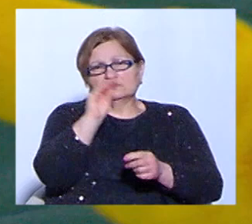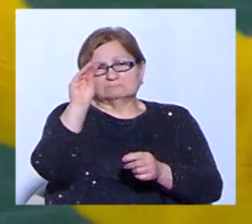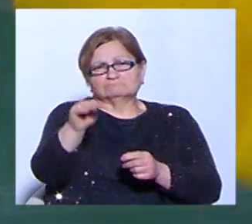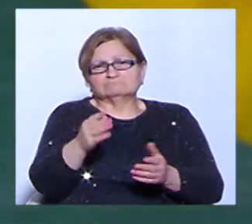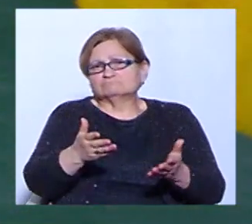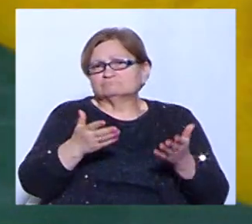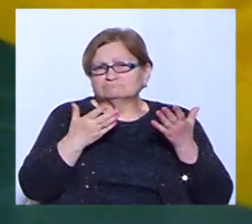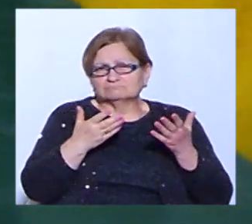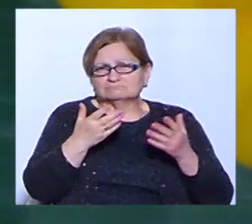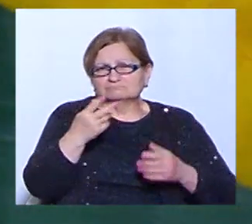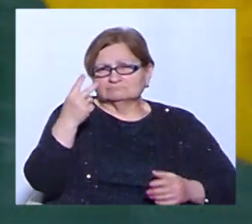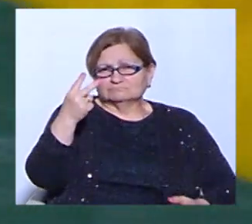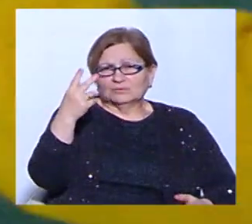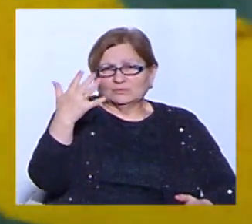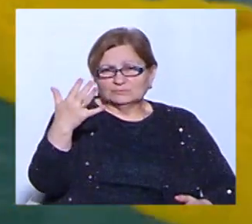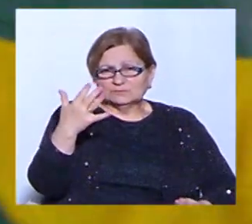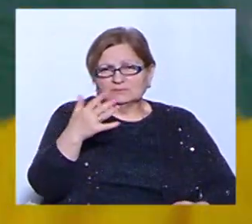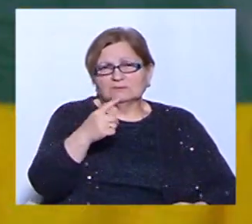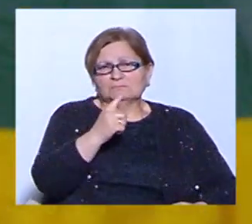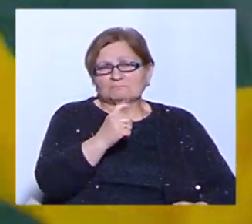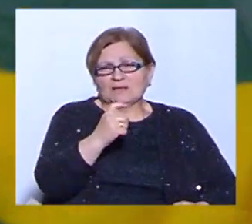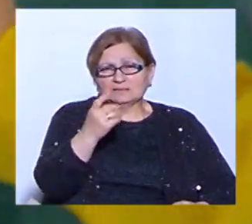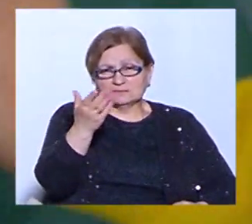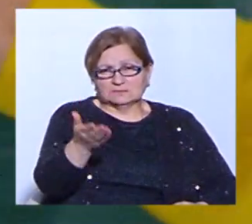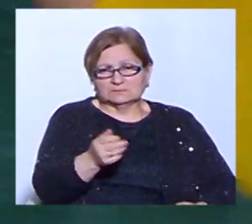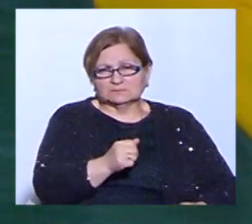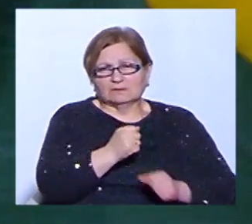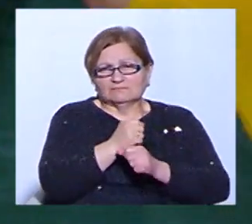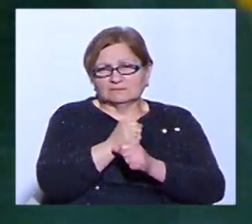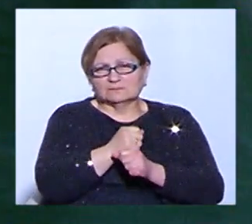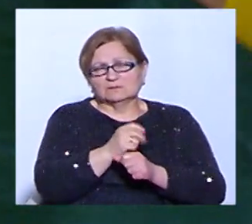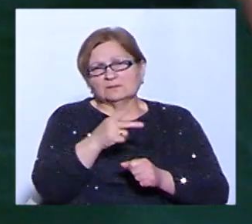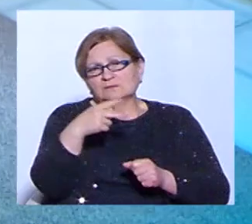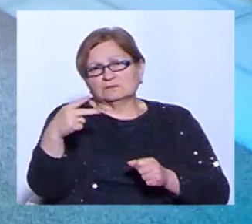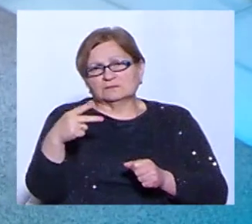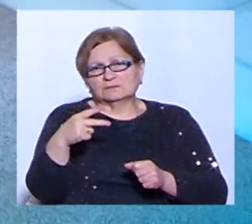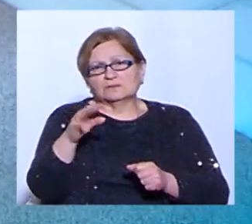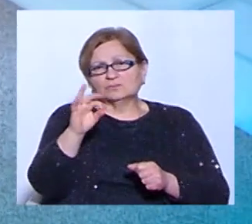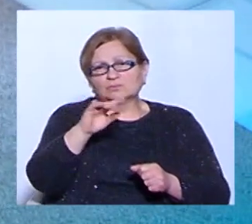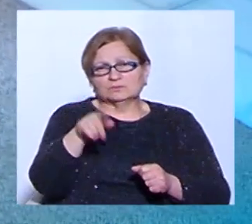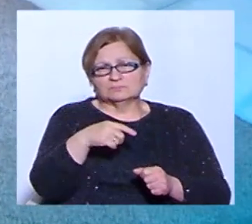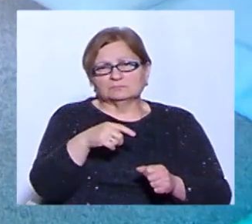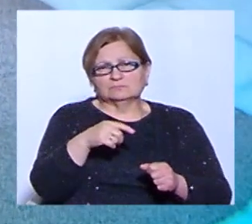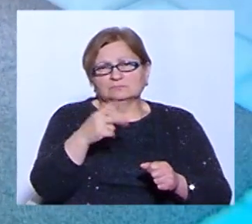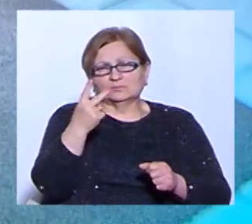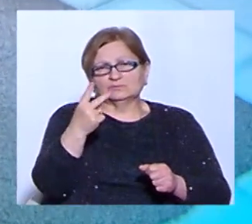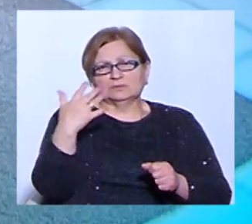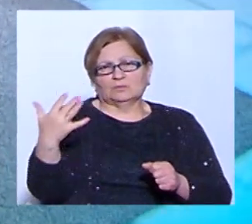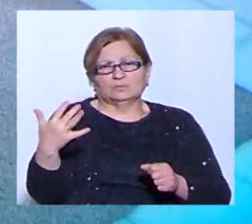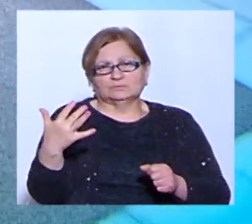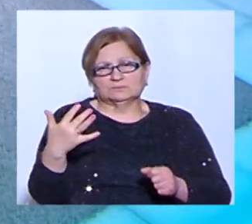წარმოვადგინოთ როგორც 25 მეასედი. და როგორცაც წილადი